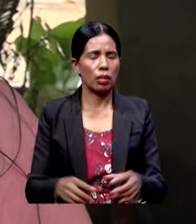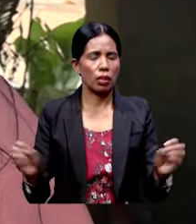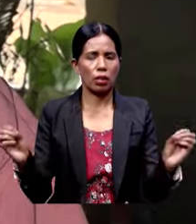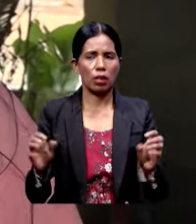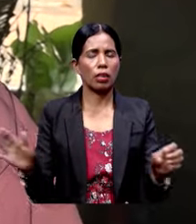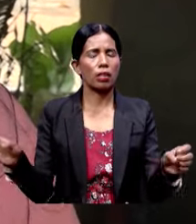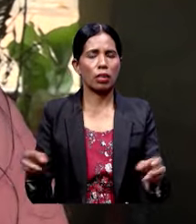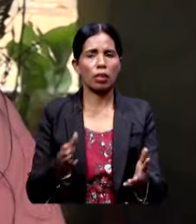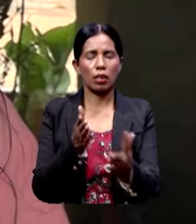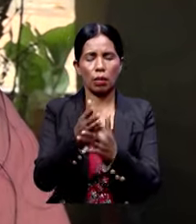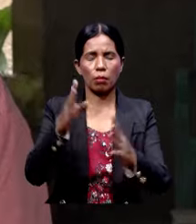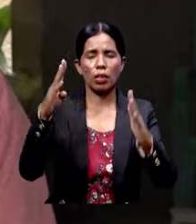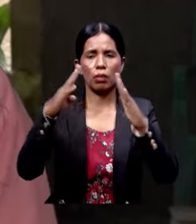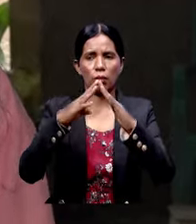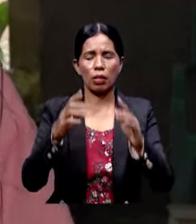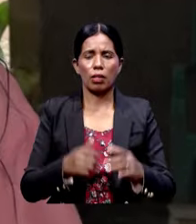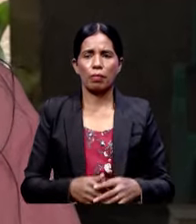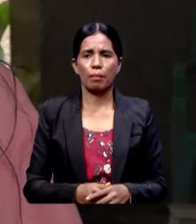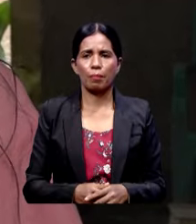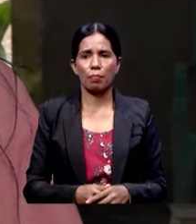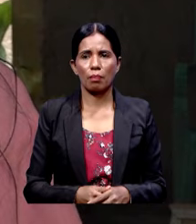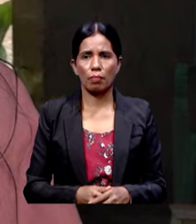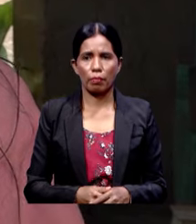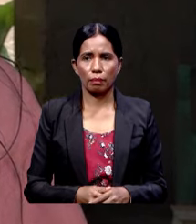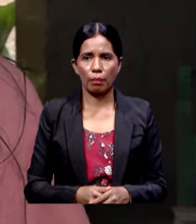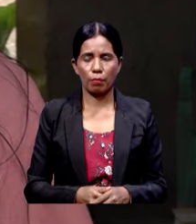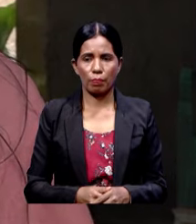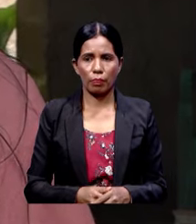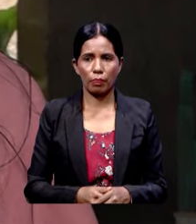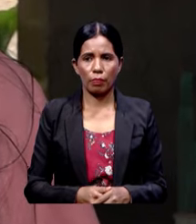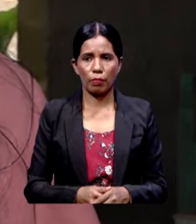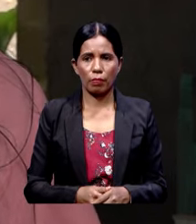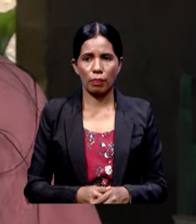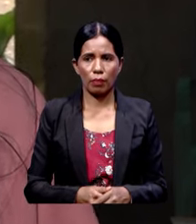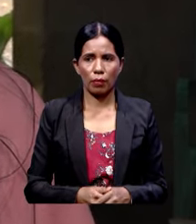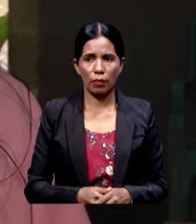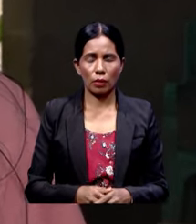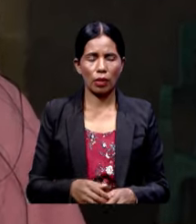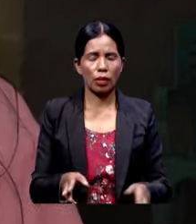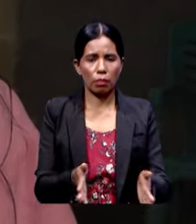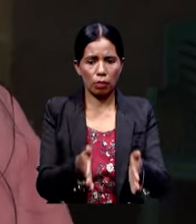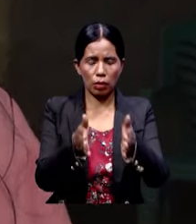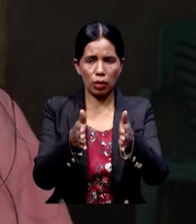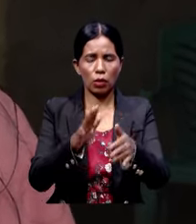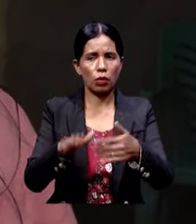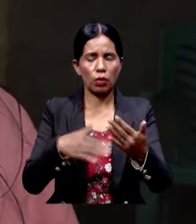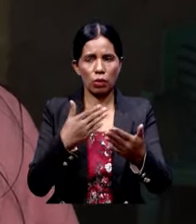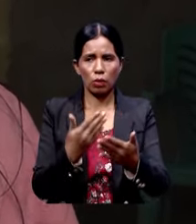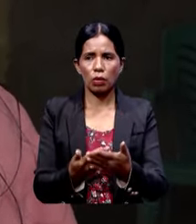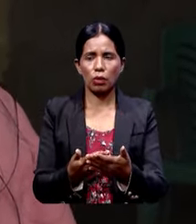tama uma la sobo arbir baleta be hansa hotu hotu bo kanu baleta ne